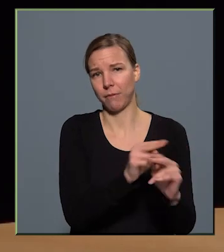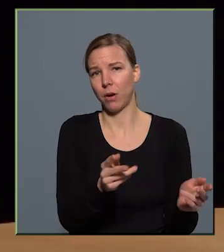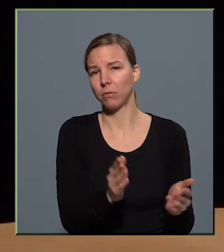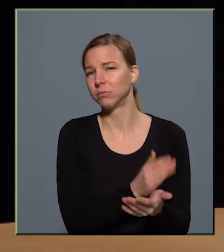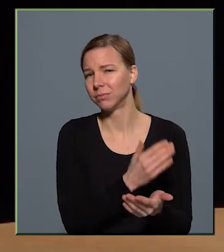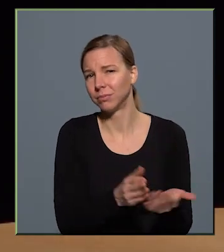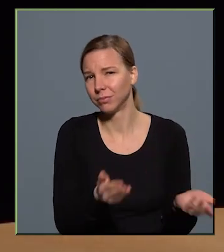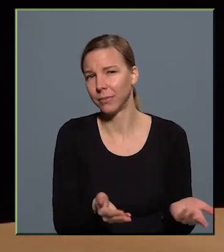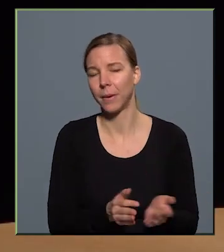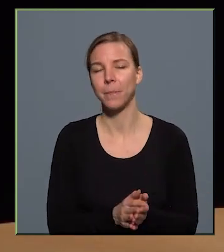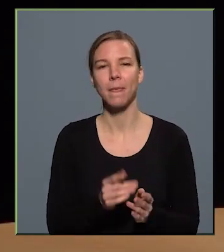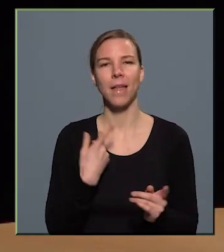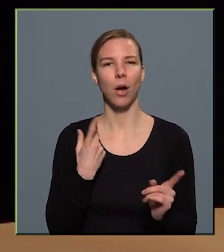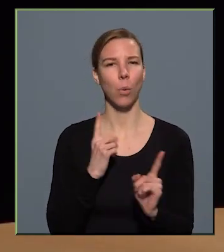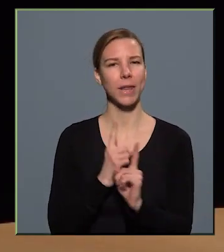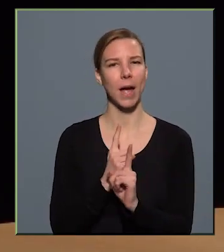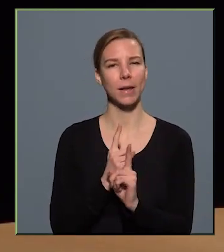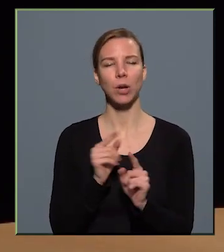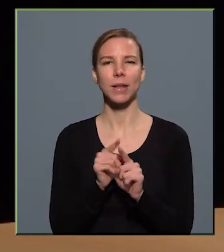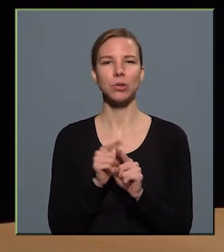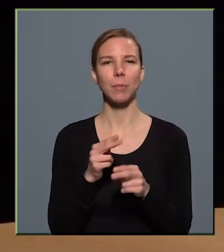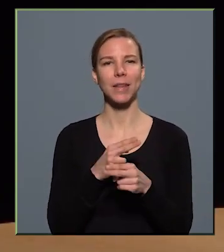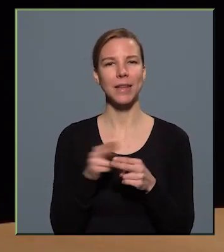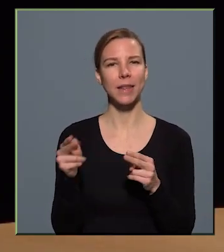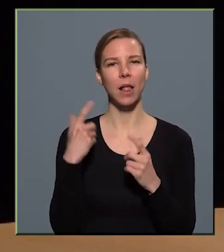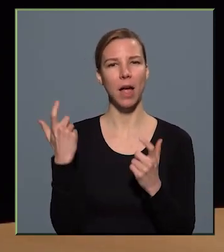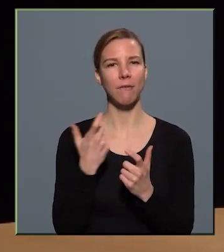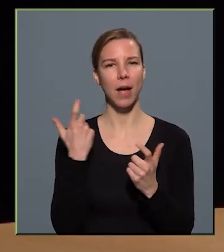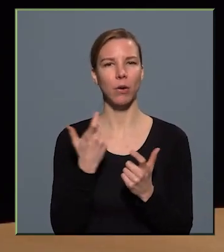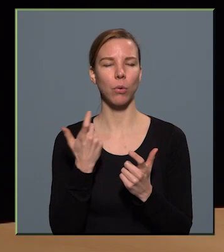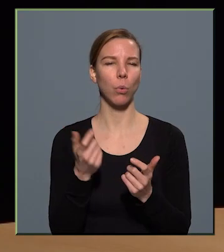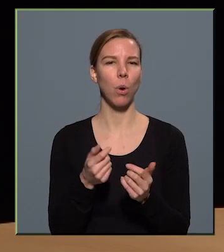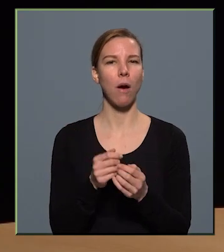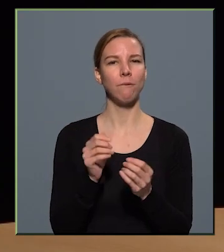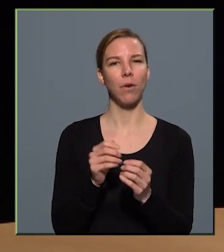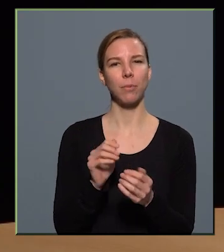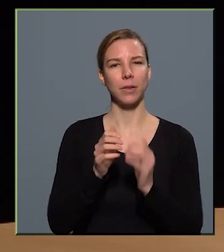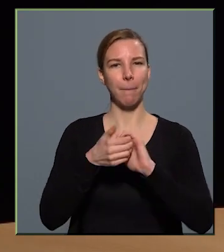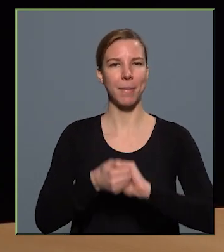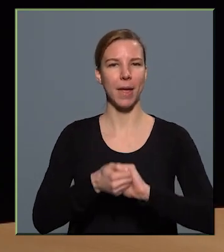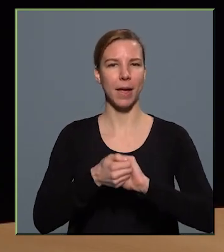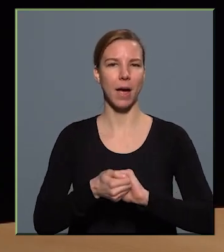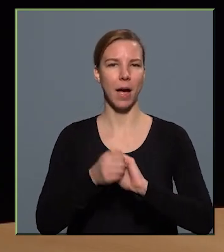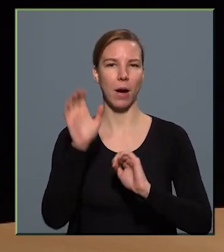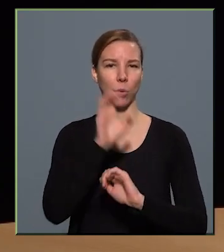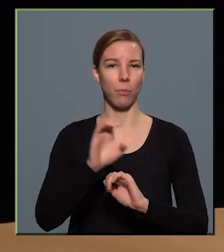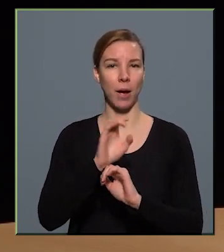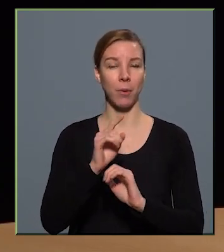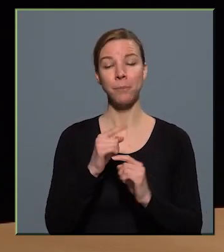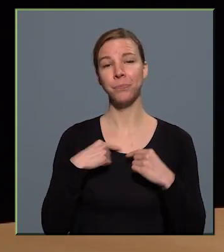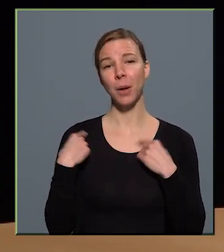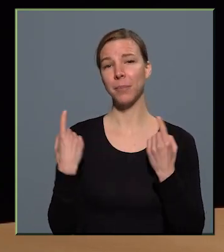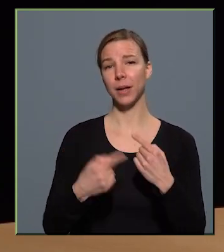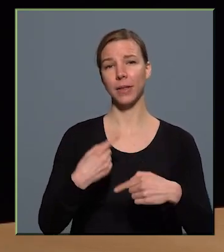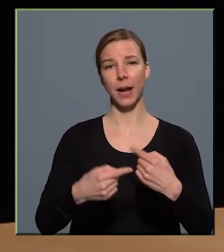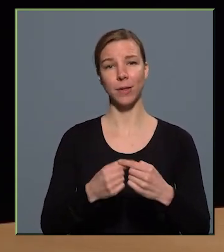fajta hozzáállás, hogy ez így van. Ez kicsit olyan, mint a tiszta levegő, néhány mondták, hogy mint a béke Európában, hogy így ugye a mi generációnk így megszokta, hogy ezek